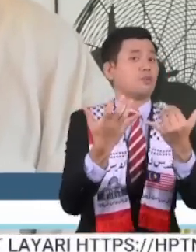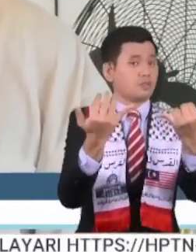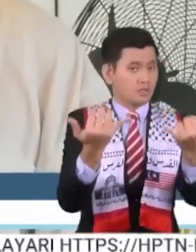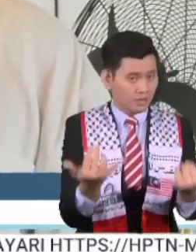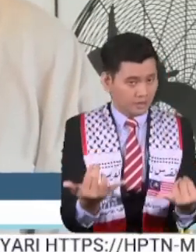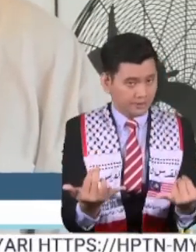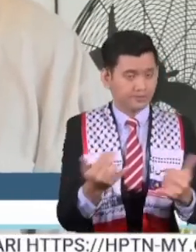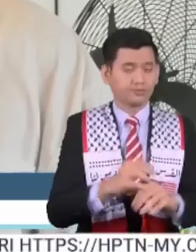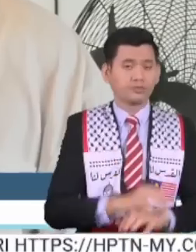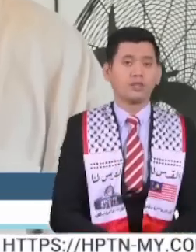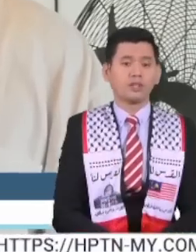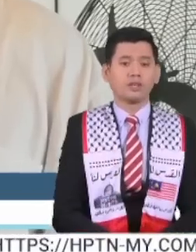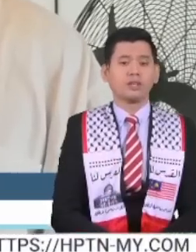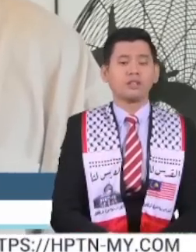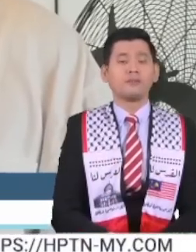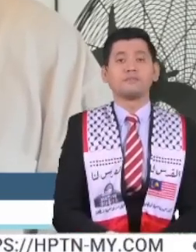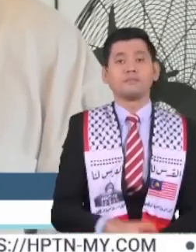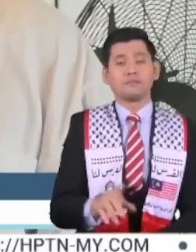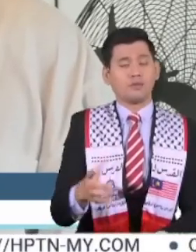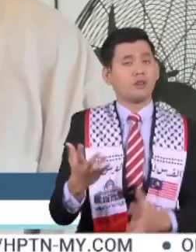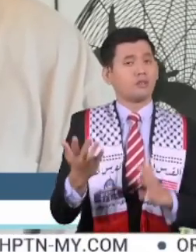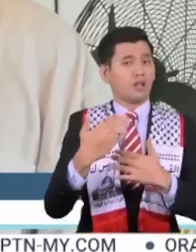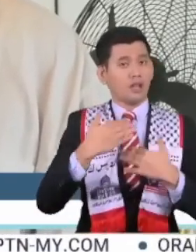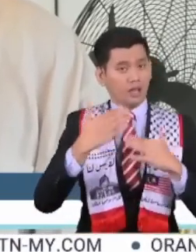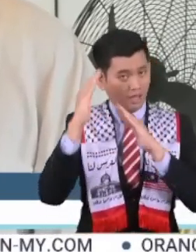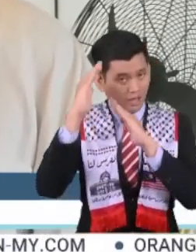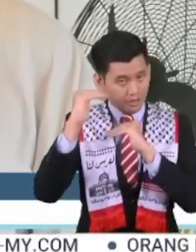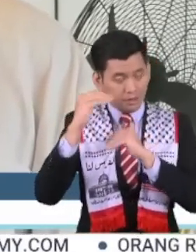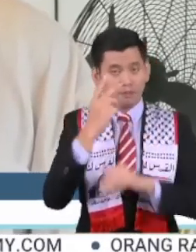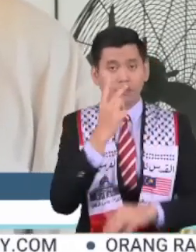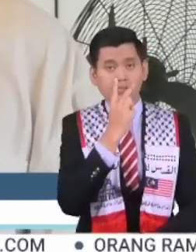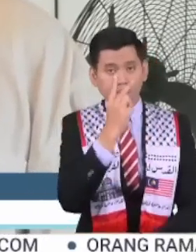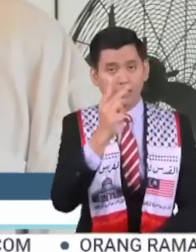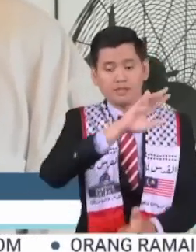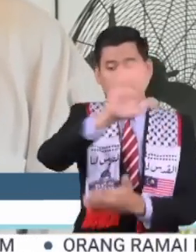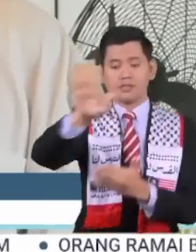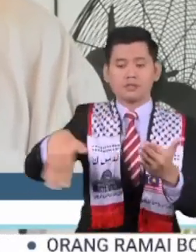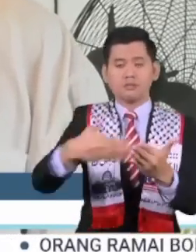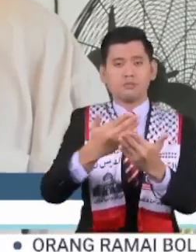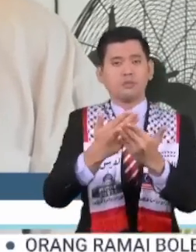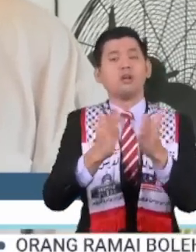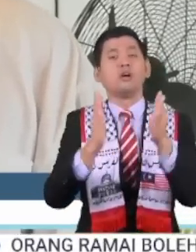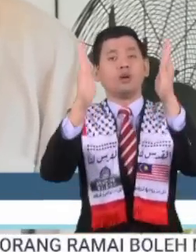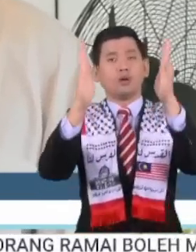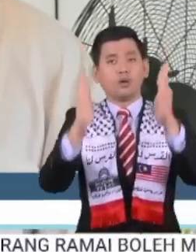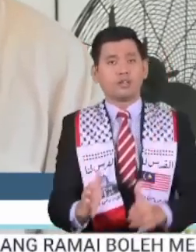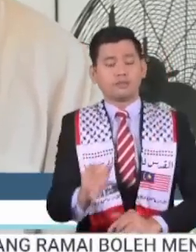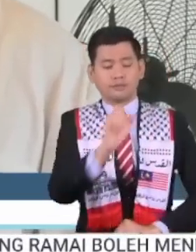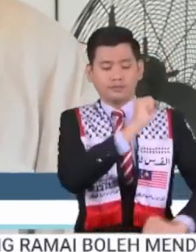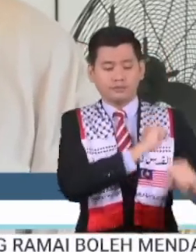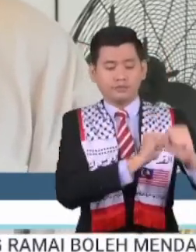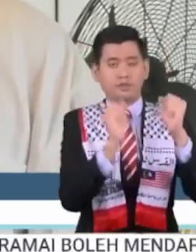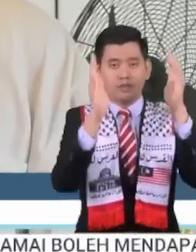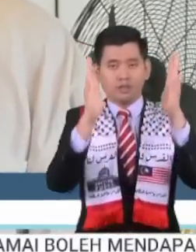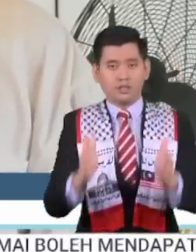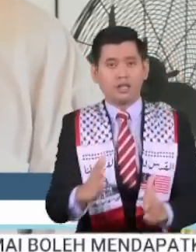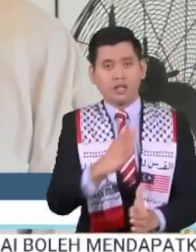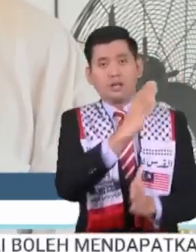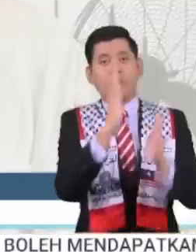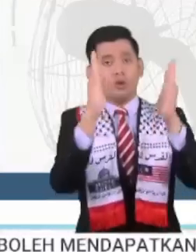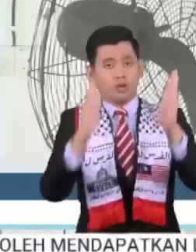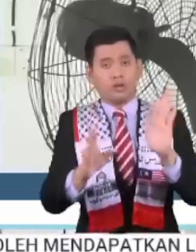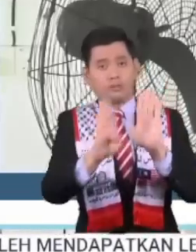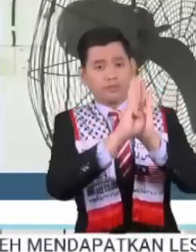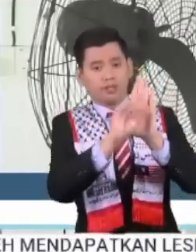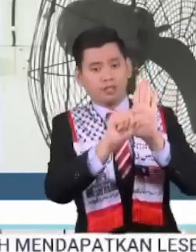ialah tolong pastikan semua warga seni, orang di belakang tabir dan sebagainya ada